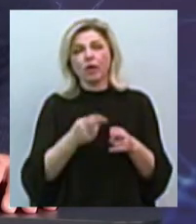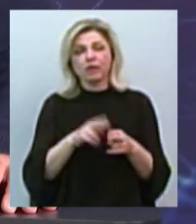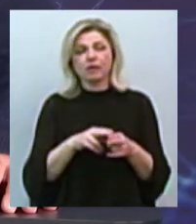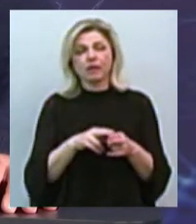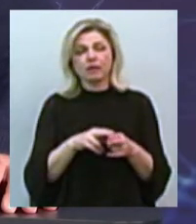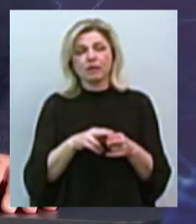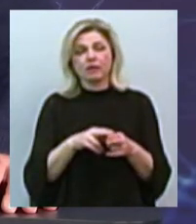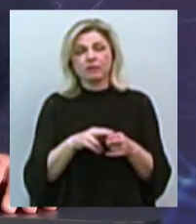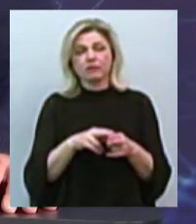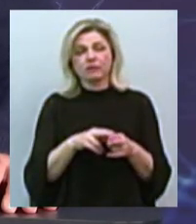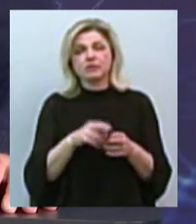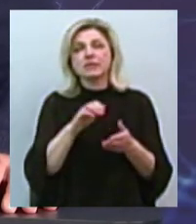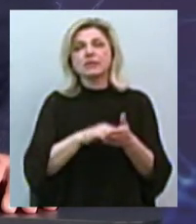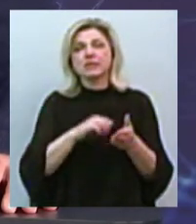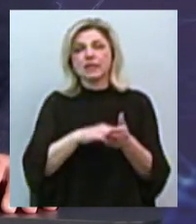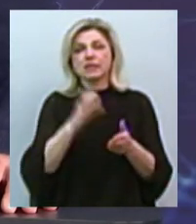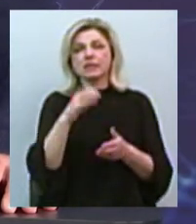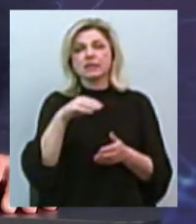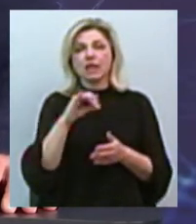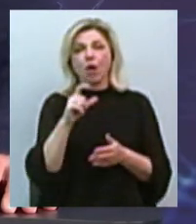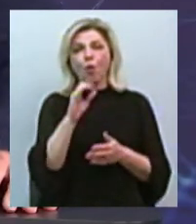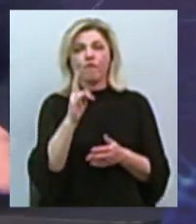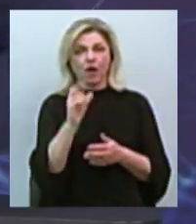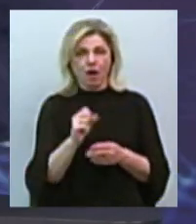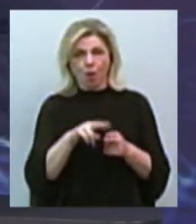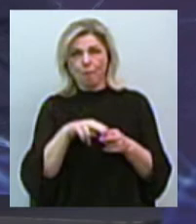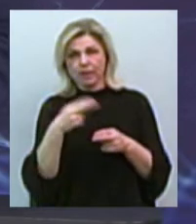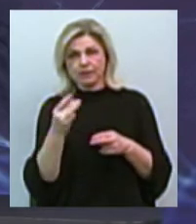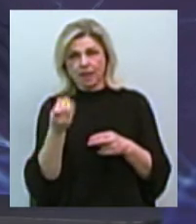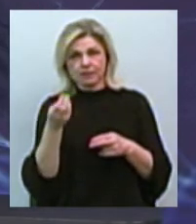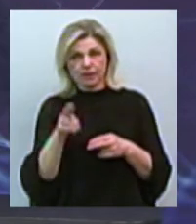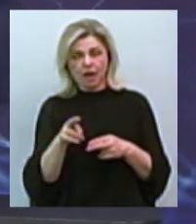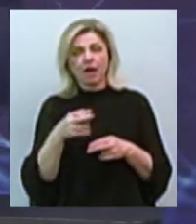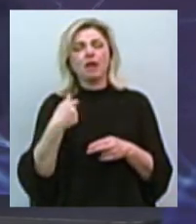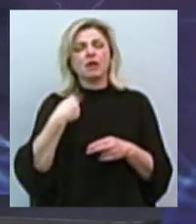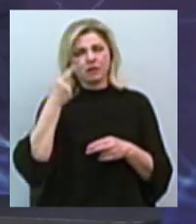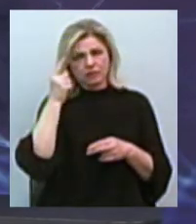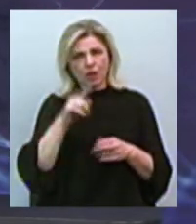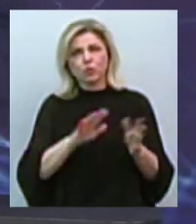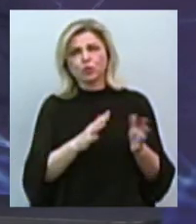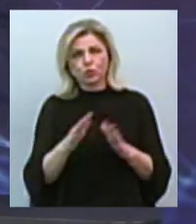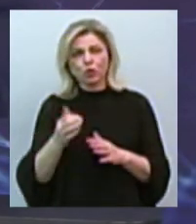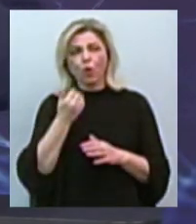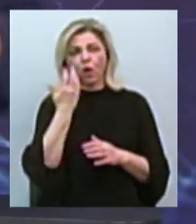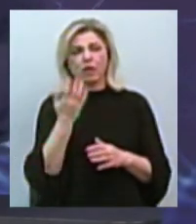логика страховая компенсация. У тебя, просто я знаю эти случаи, когда морозом